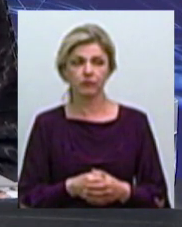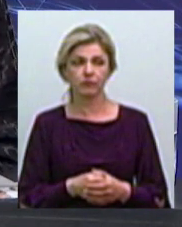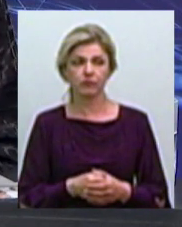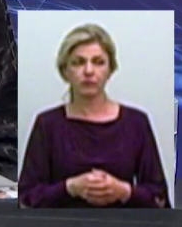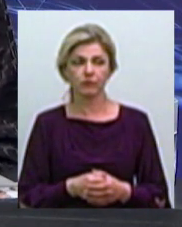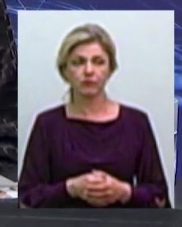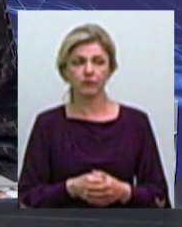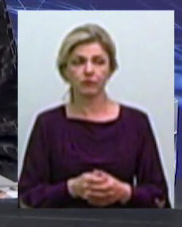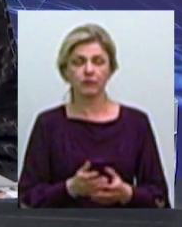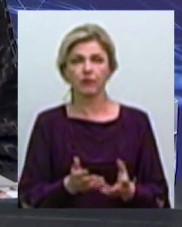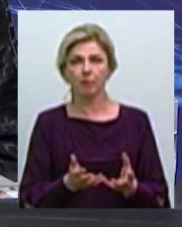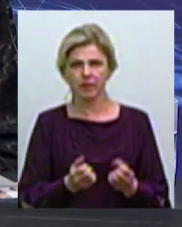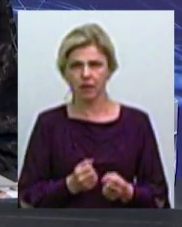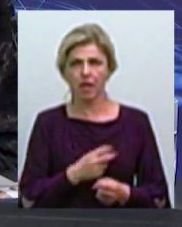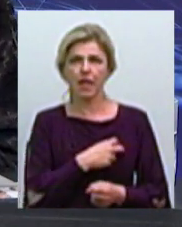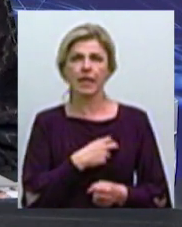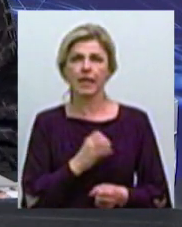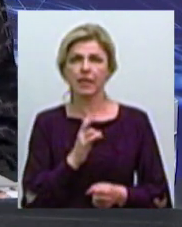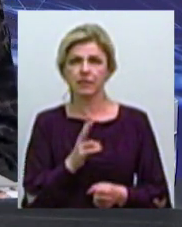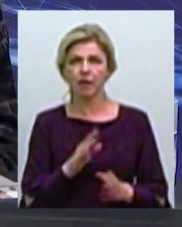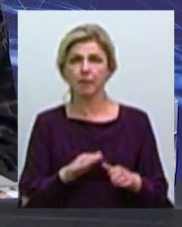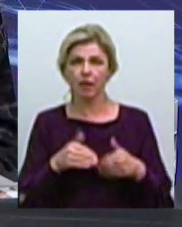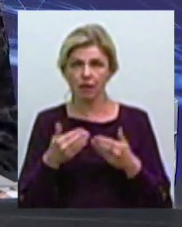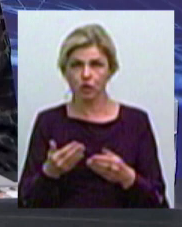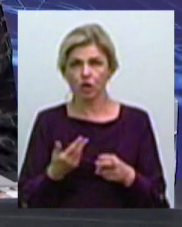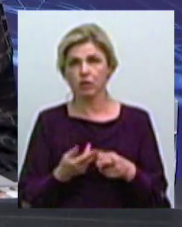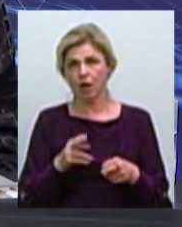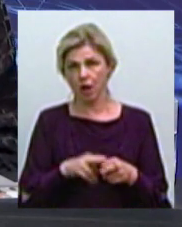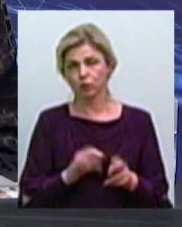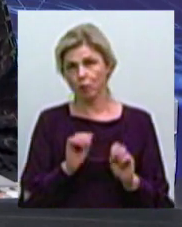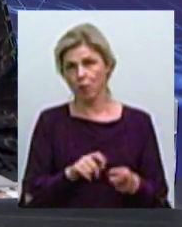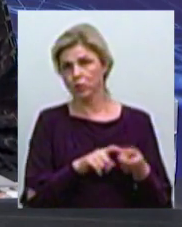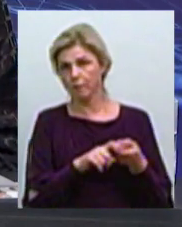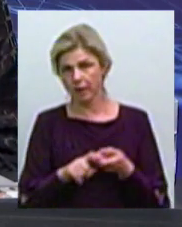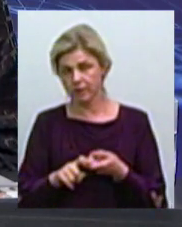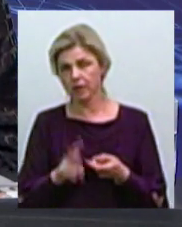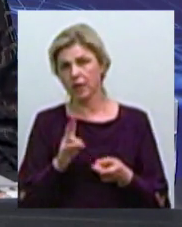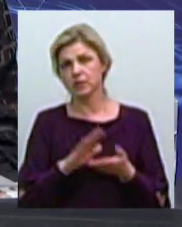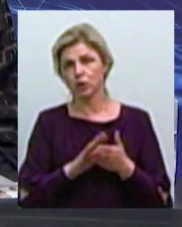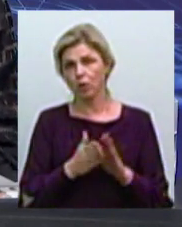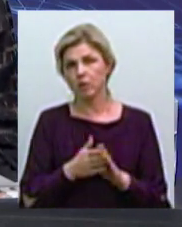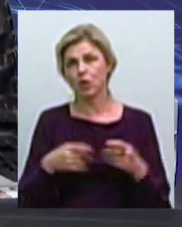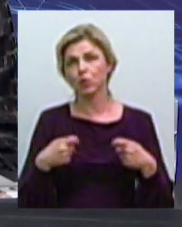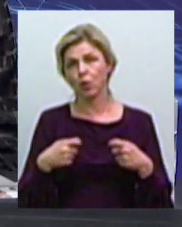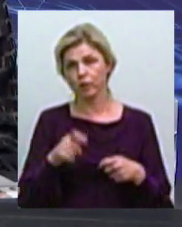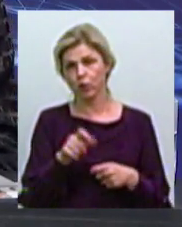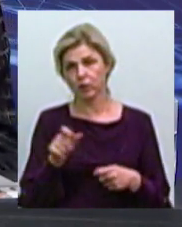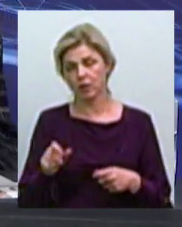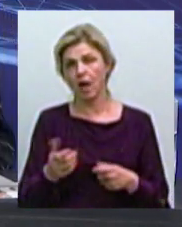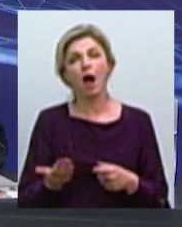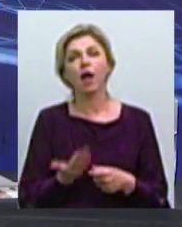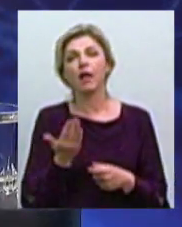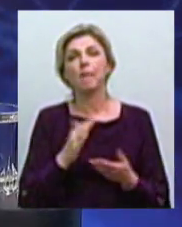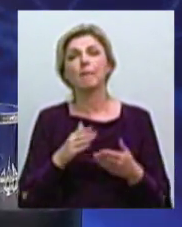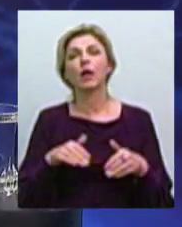принять рискованные предложения, которые могут привести в ситуацию торговли людьми. Какие это предложения? Допустим, ну,